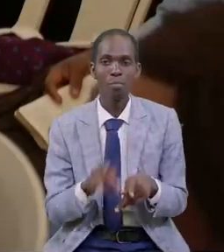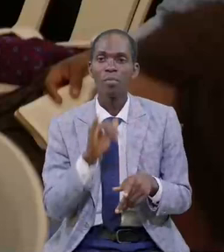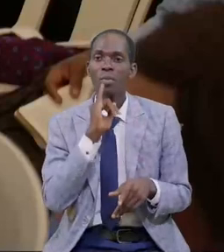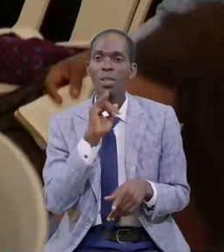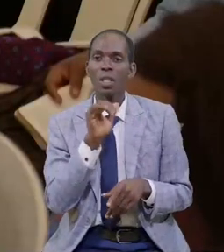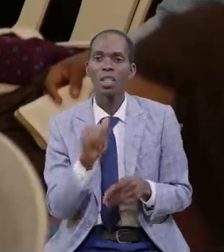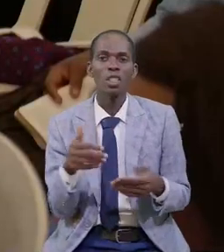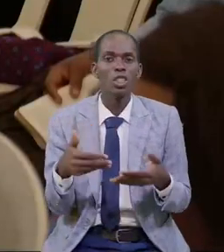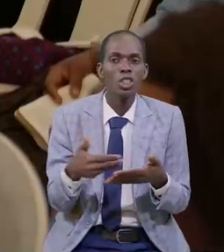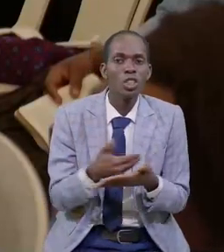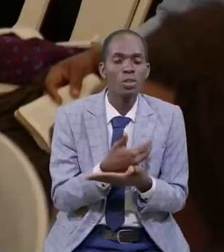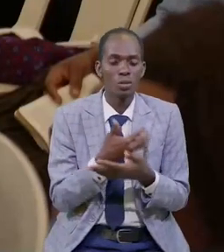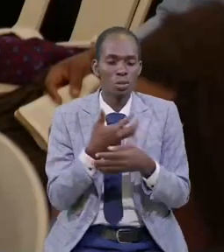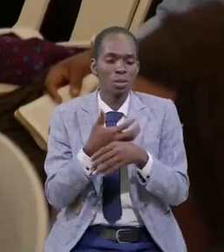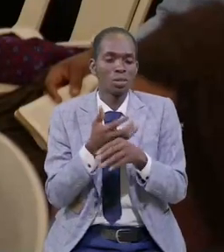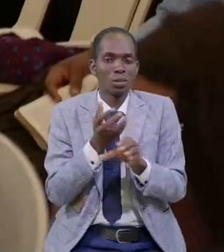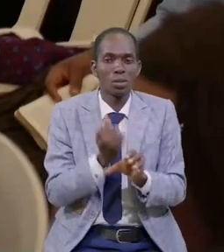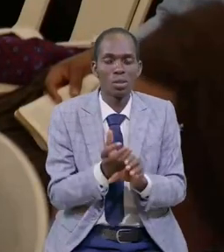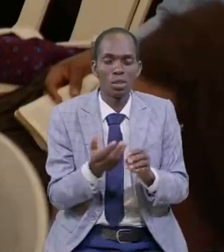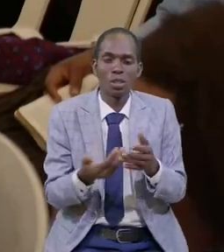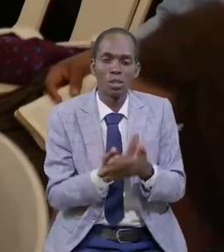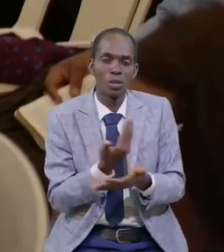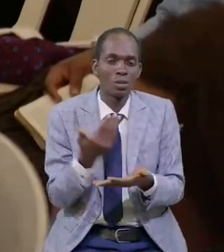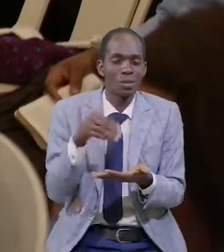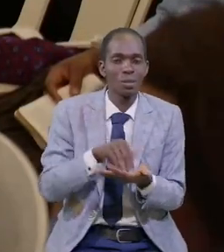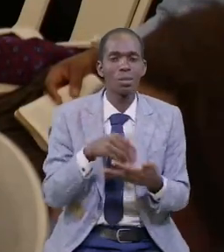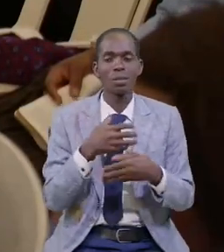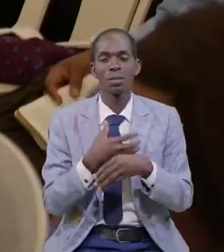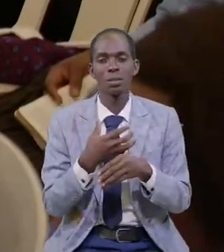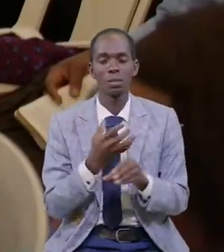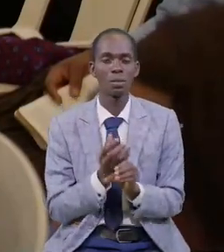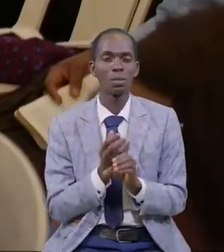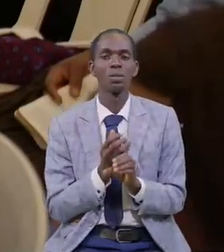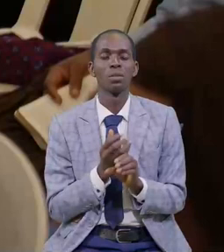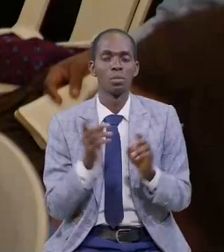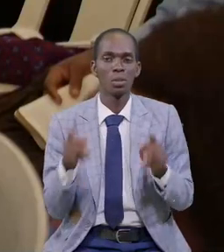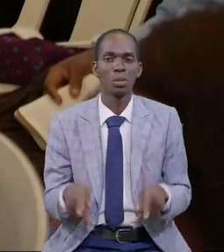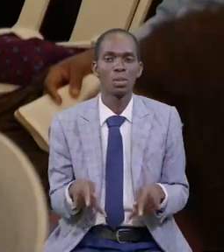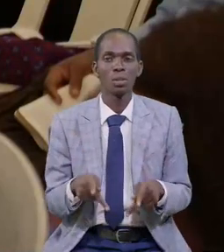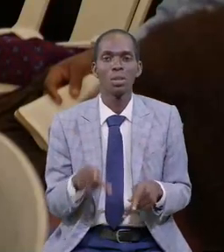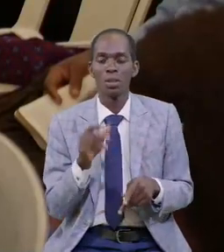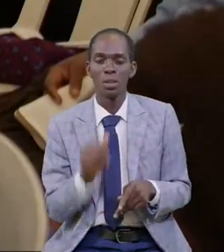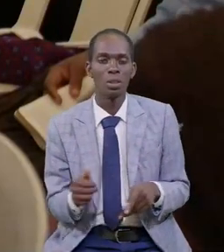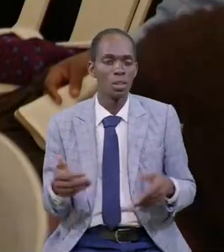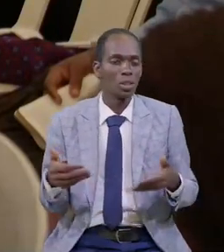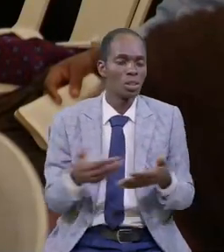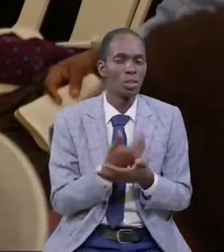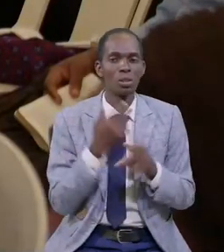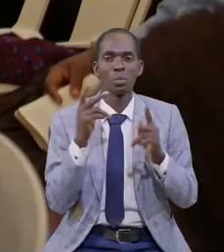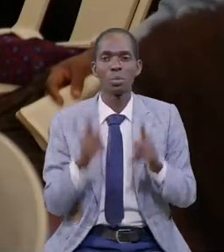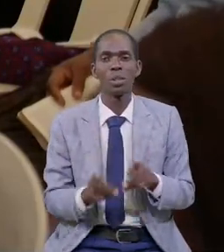créature une créature renouvelé réformé une créature renouvelée